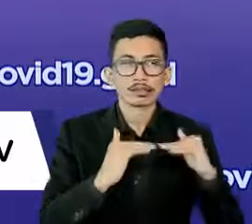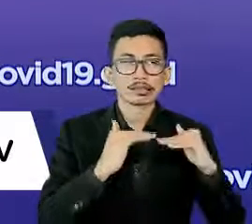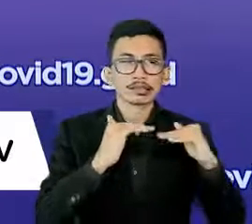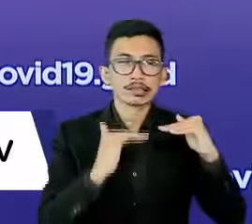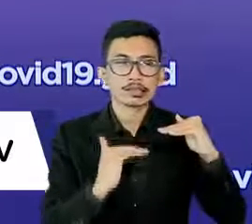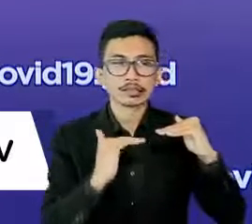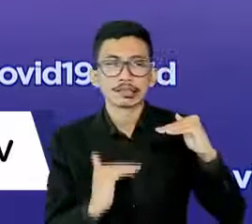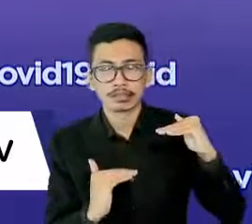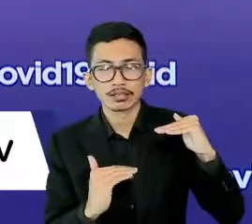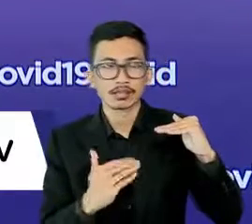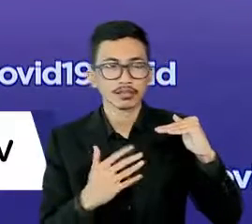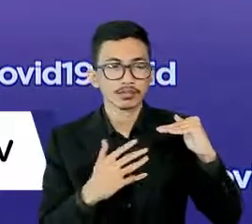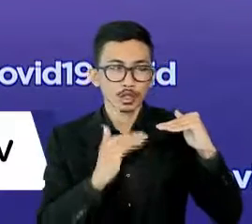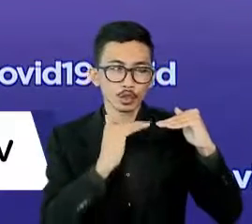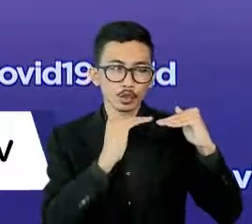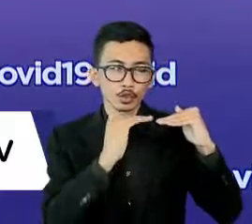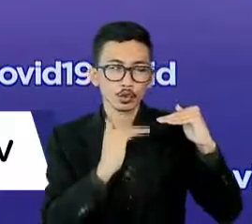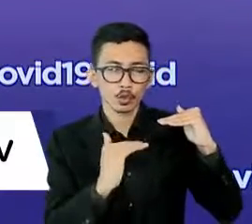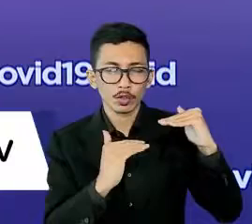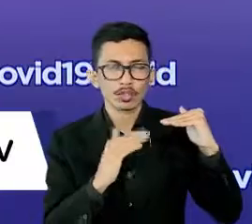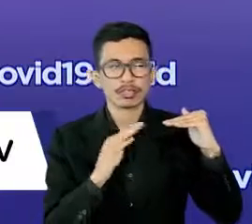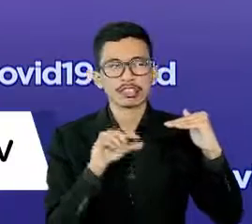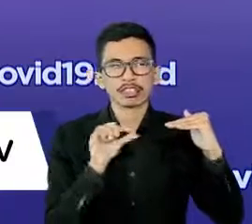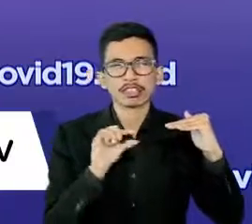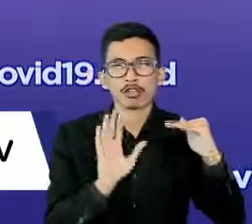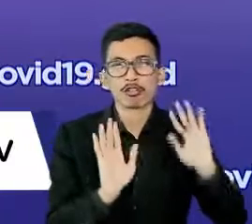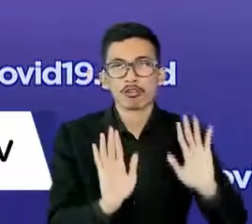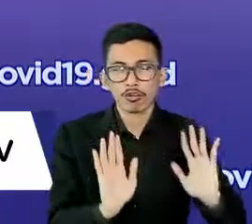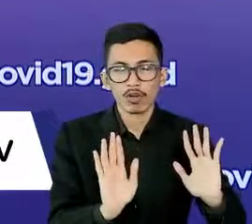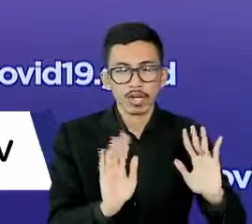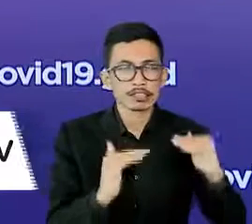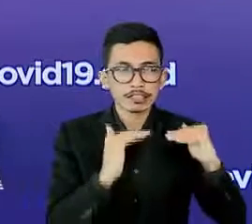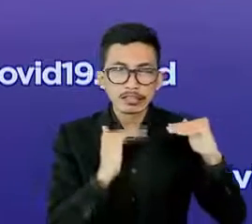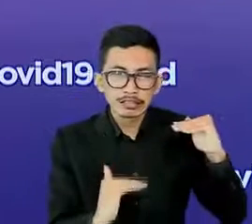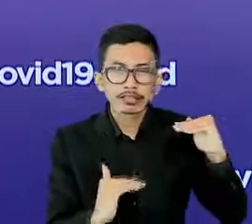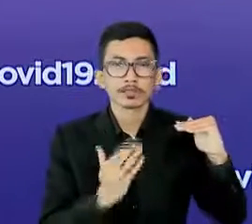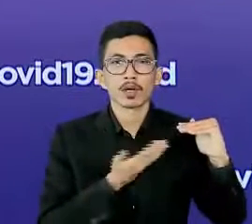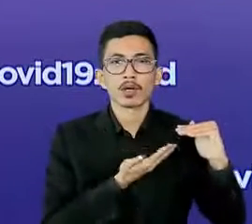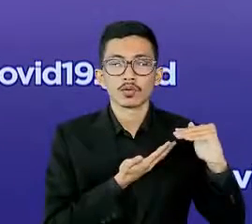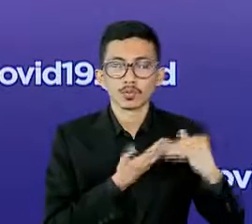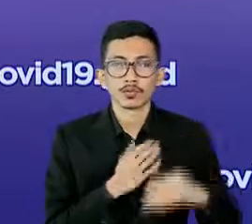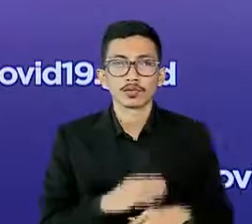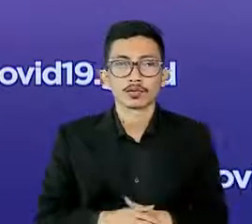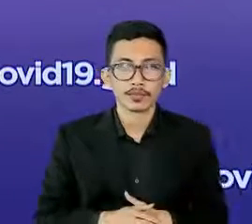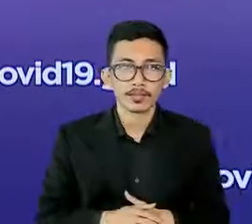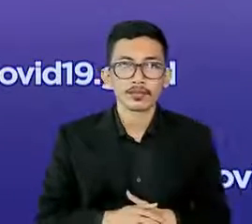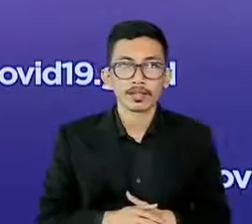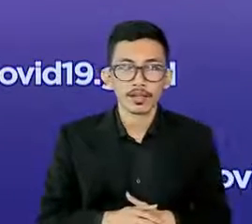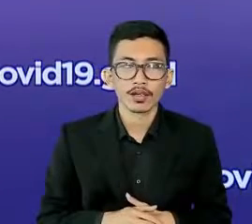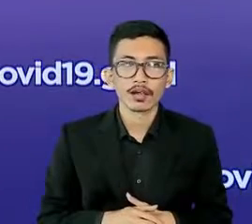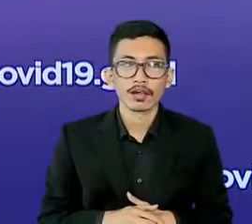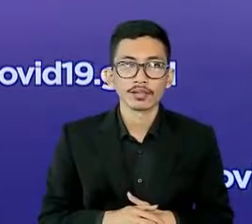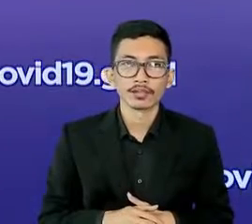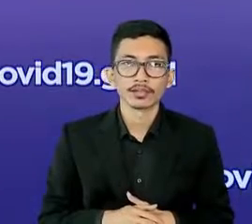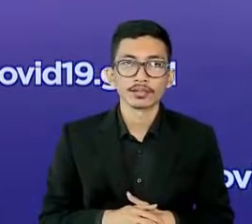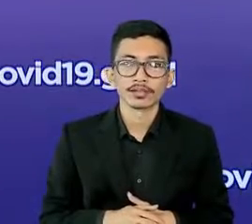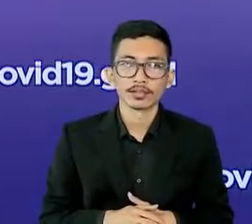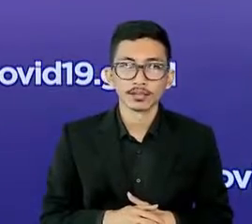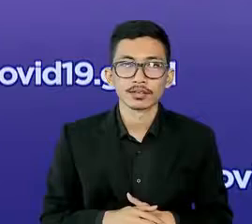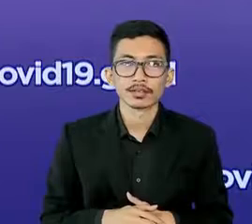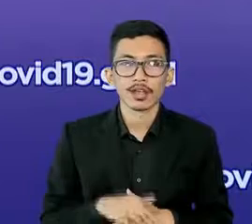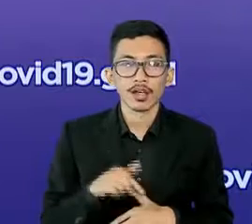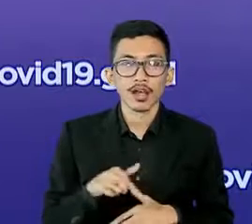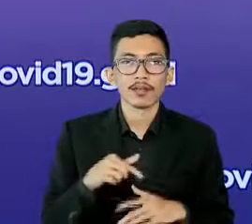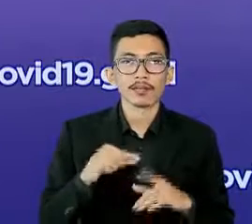bisa menunjukkan penurunan yang kita harapkan kemudian saya akan menyampaikan beberapa hal terkait percepatan penanganan konflik